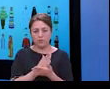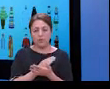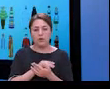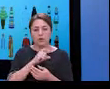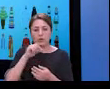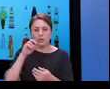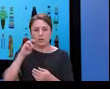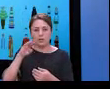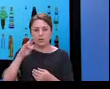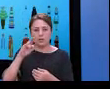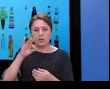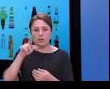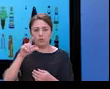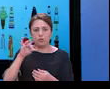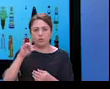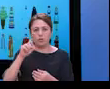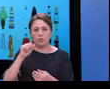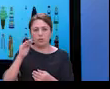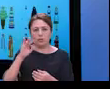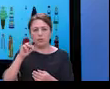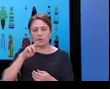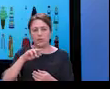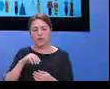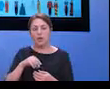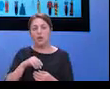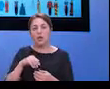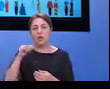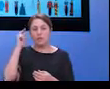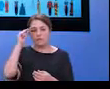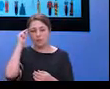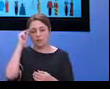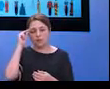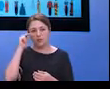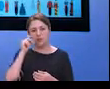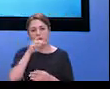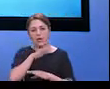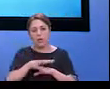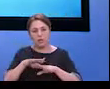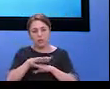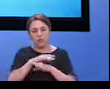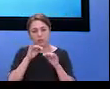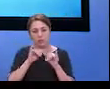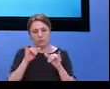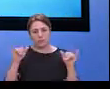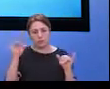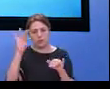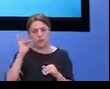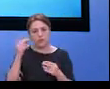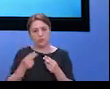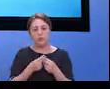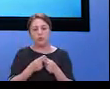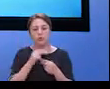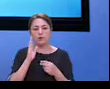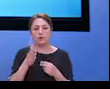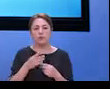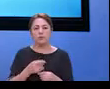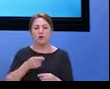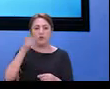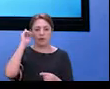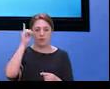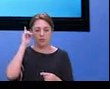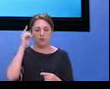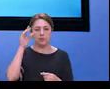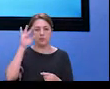etnografiya fani bizga xalqlarning rivojlanish tarixini o'rgatar ekan. Demak, qadimgi